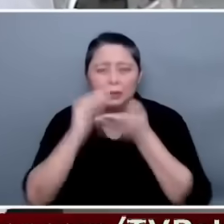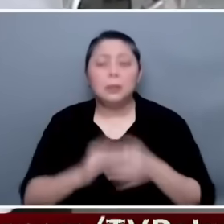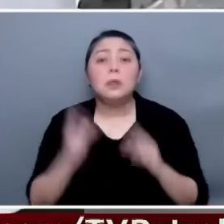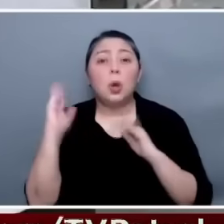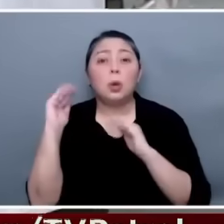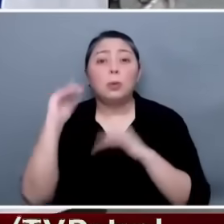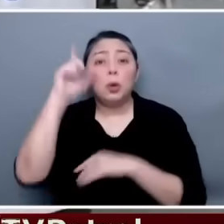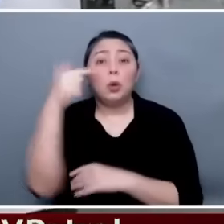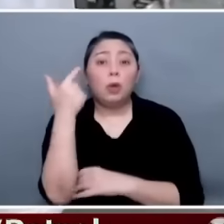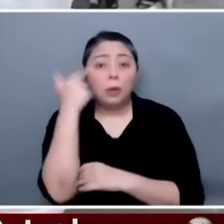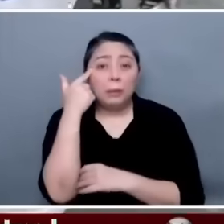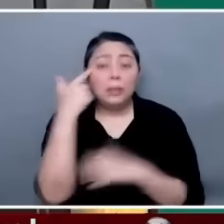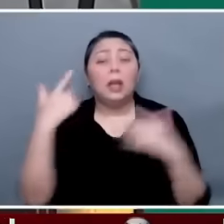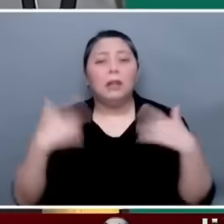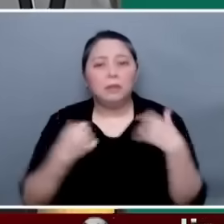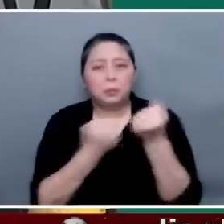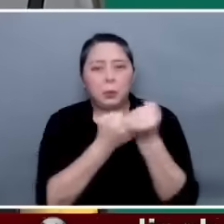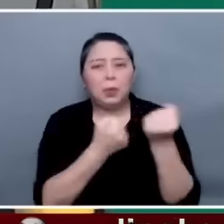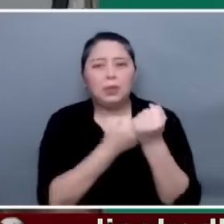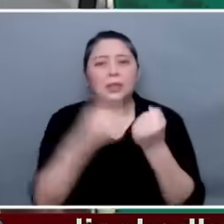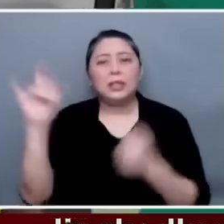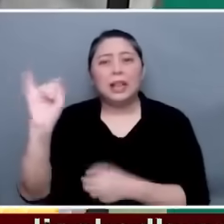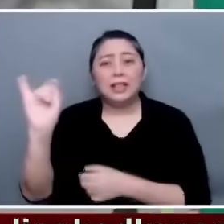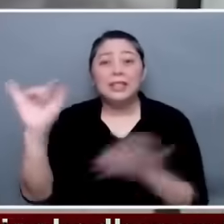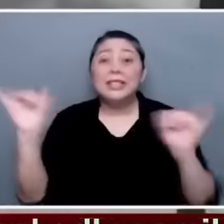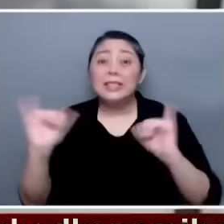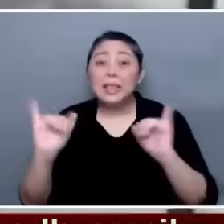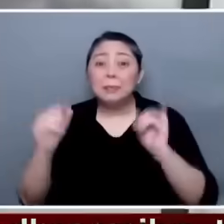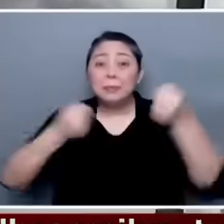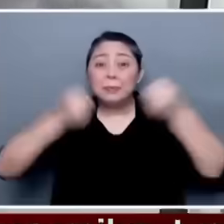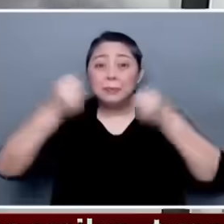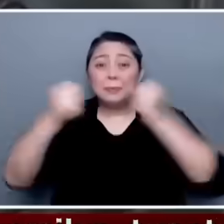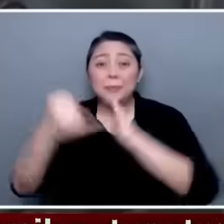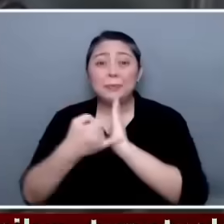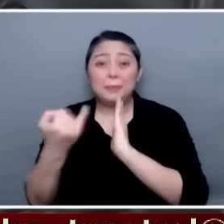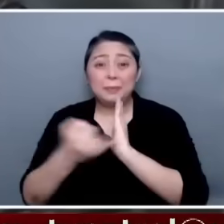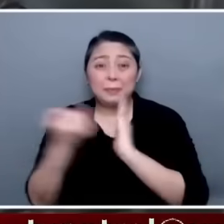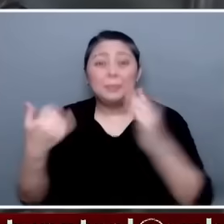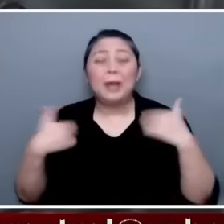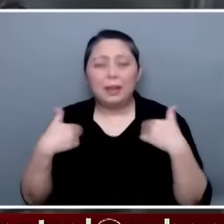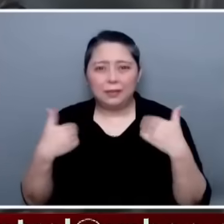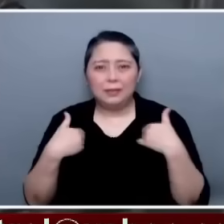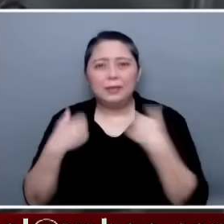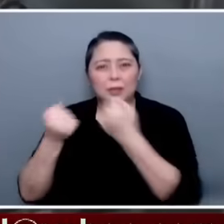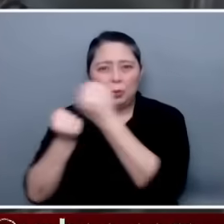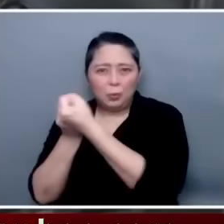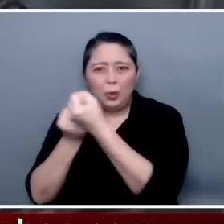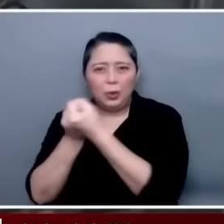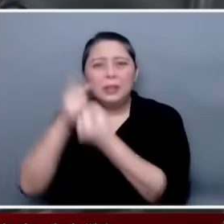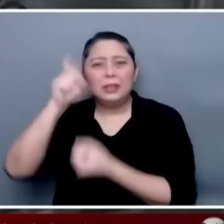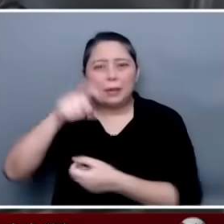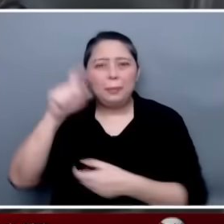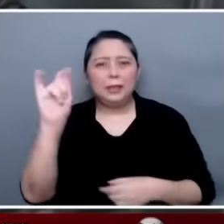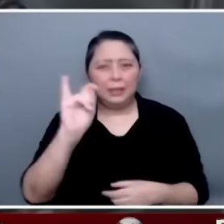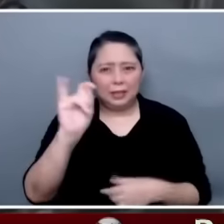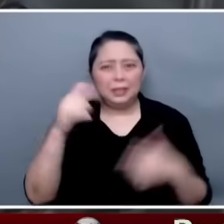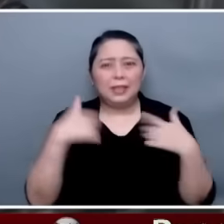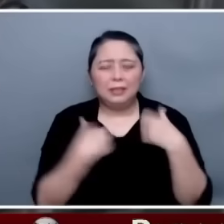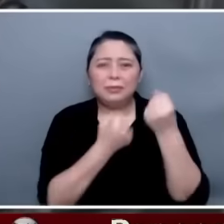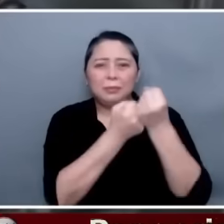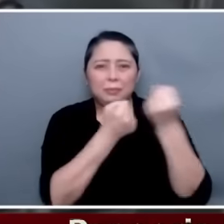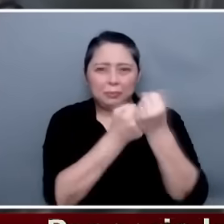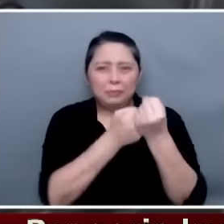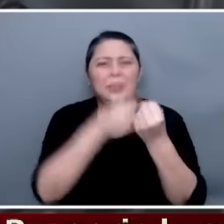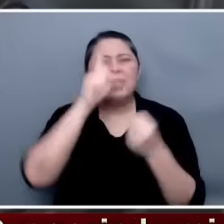ibibigay sa mga jeepney drivers. Kasama kami sa transport eh. Dapat kasama kami. Anong pakiusap mo sa gobyerno? Maging parehas lang naman.